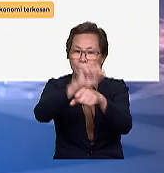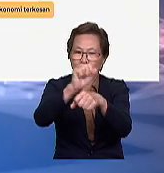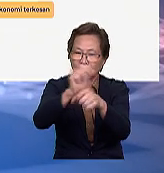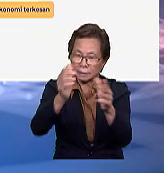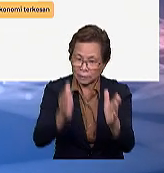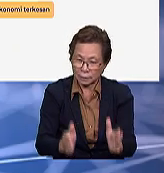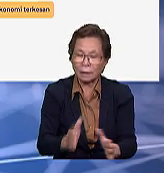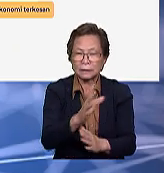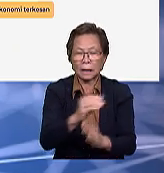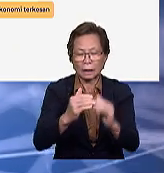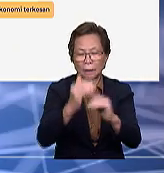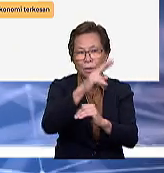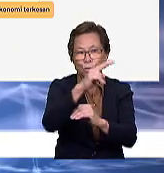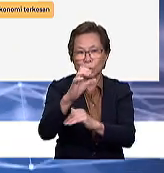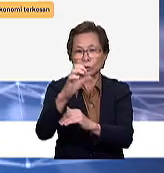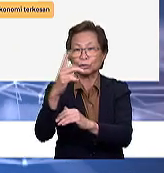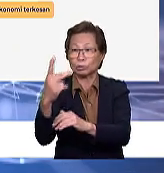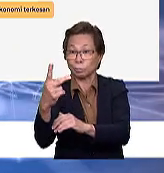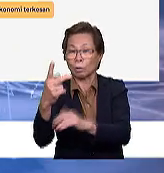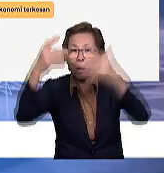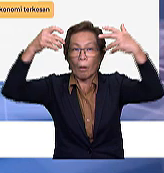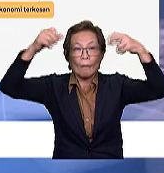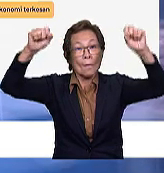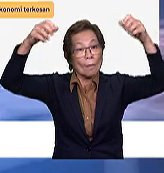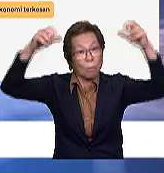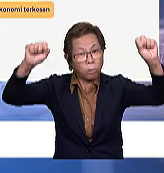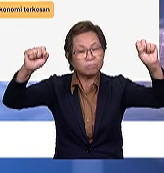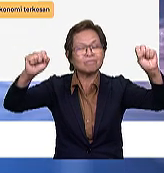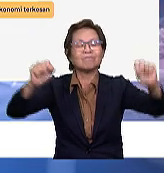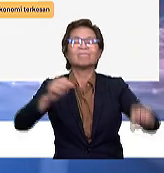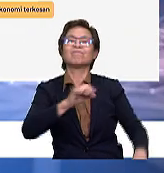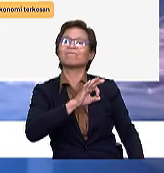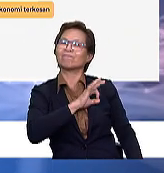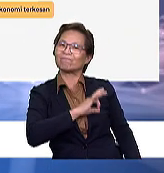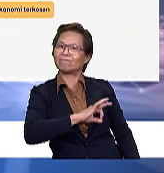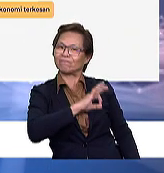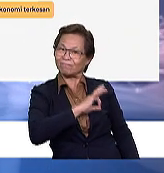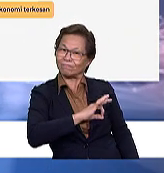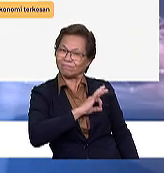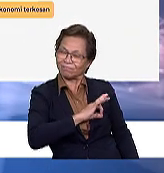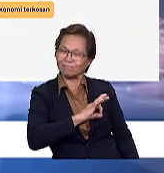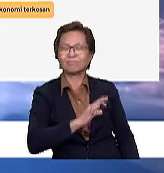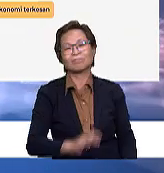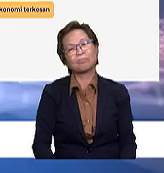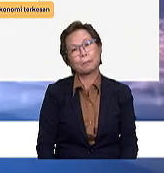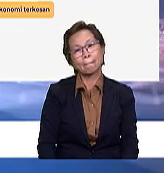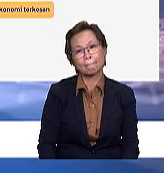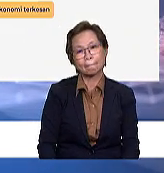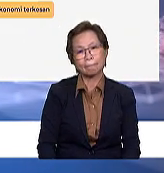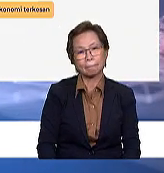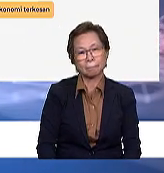dan lebih 200.000 majikan akan mendapat manfaat Hai